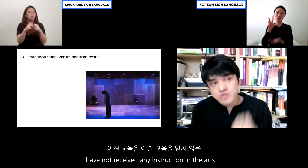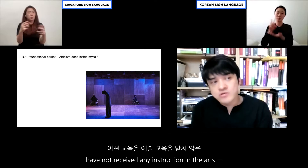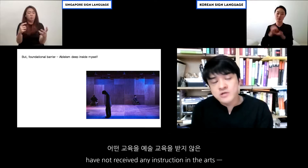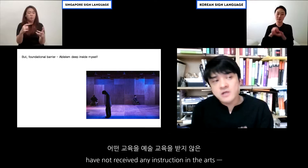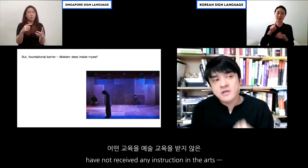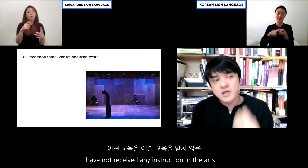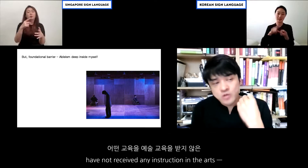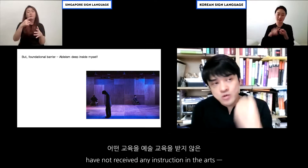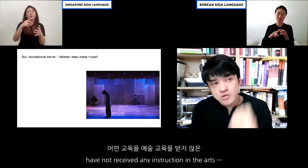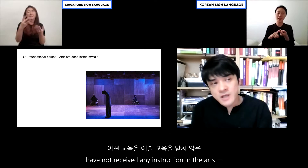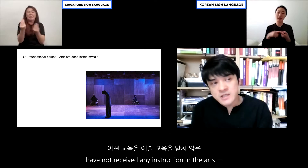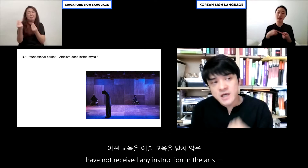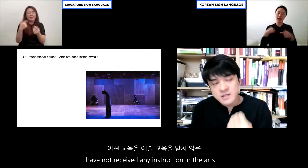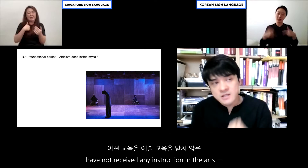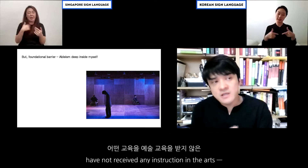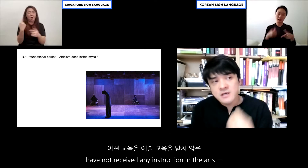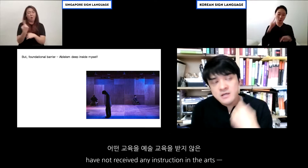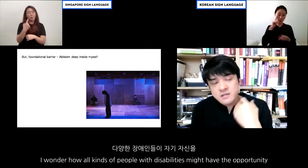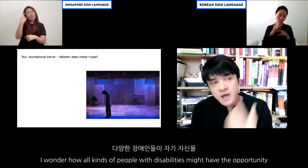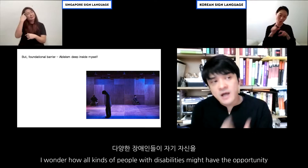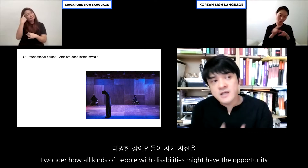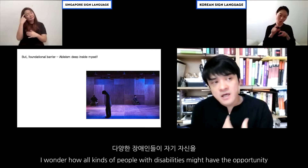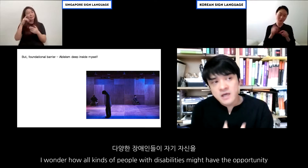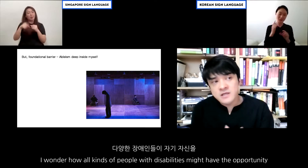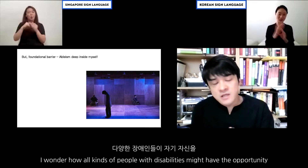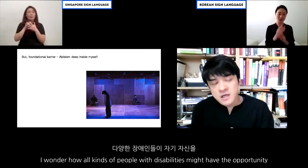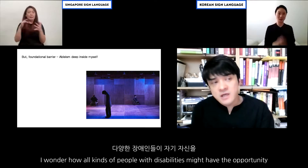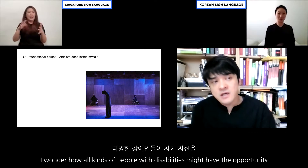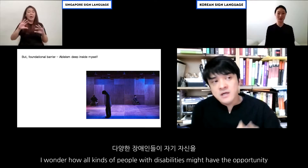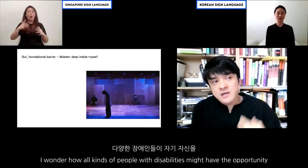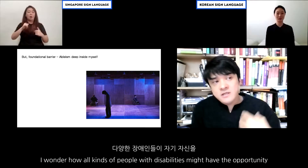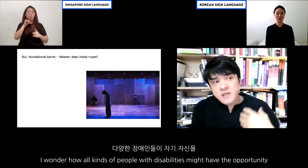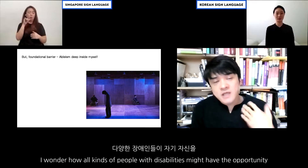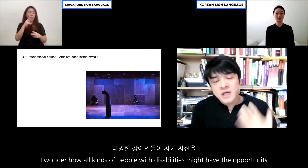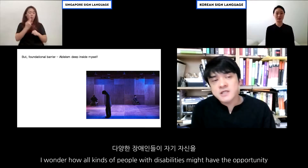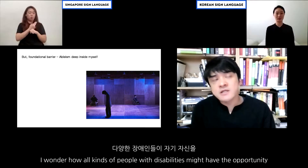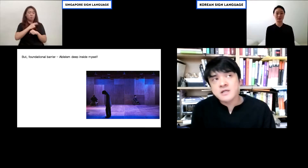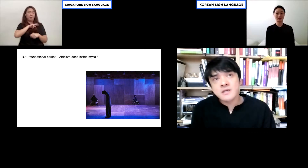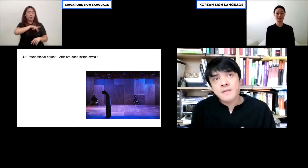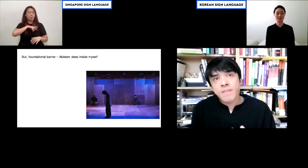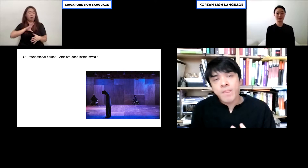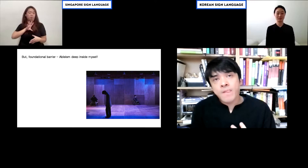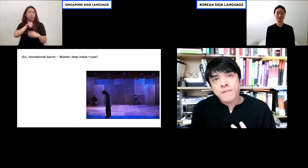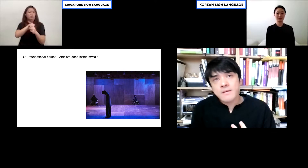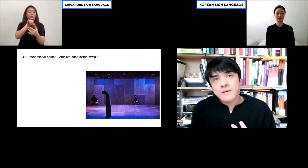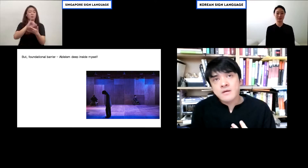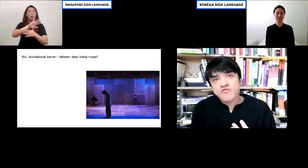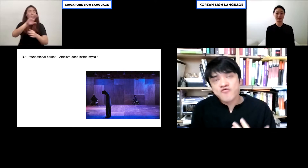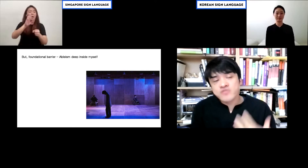어떤 교육을, 예술 교육을 받지 않은 다양한 장애인들이 자기 자신을